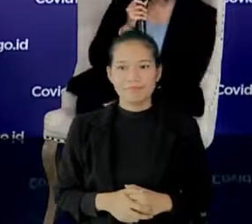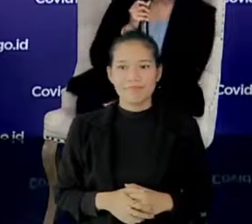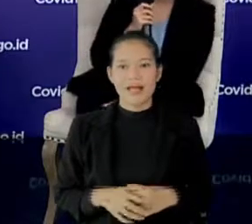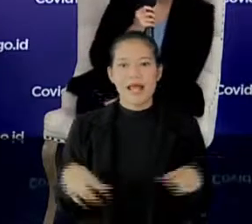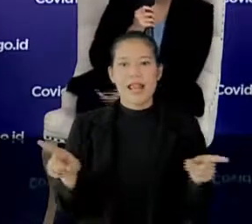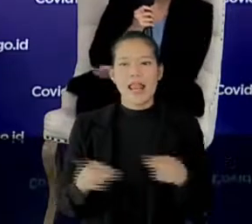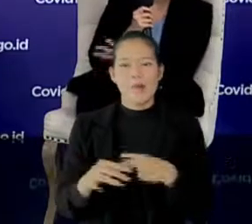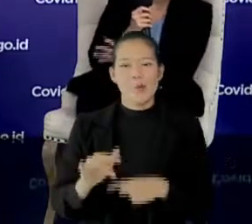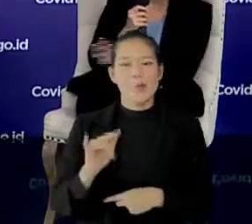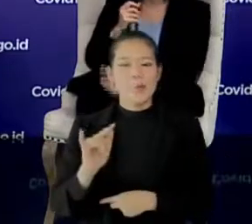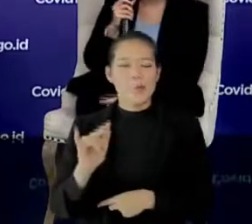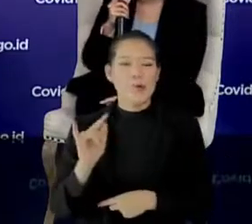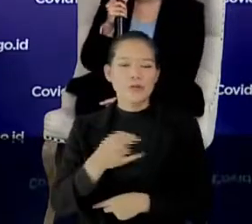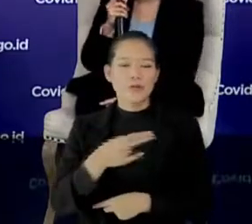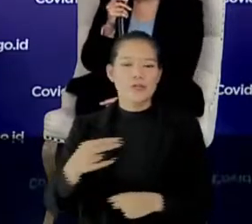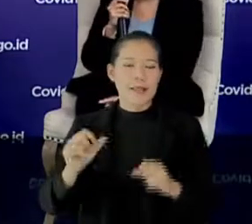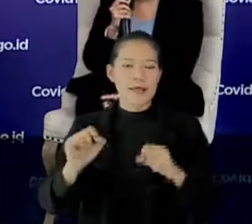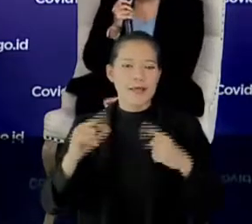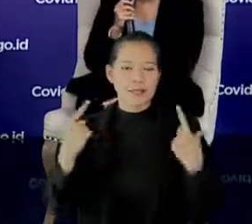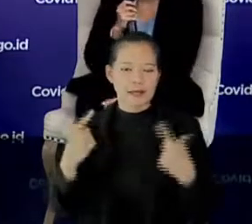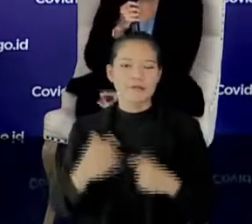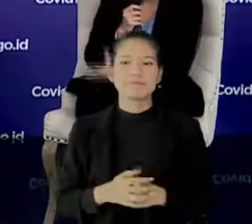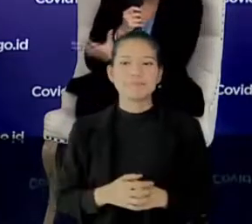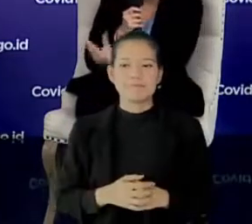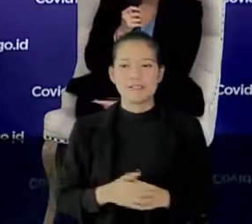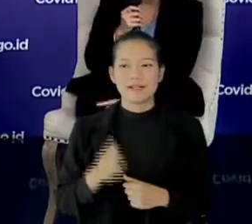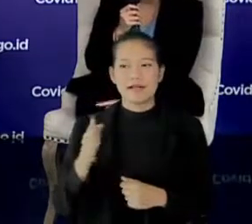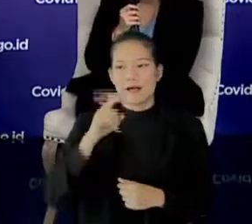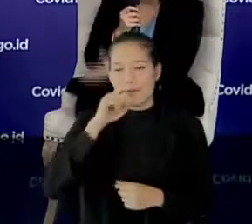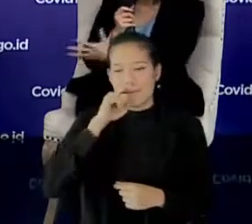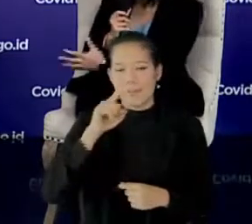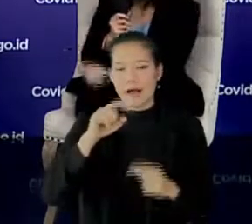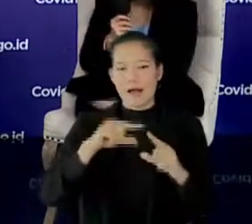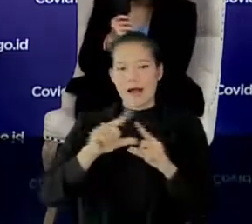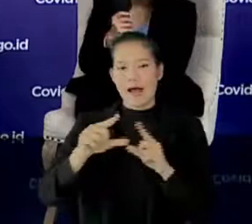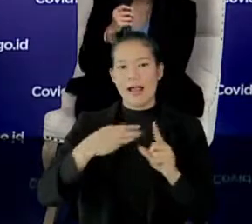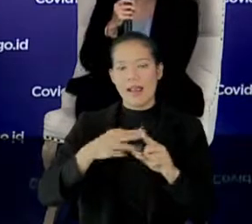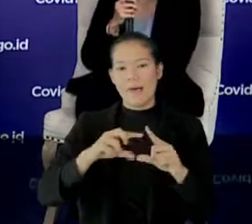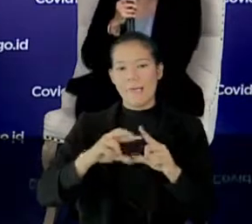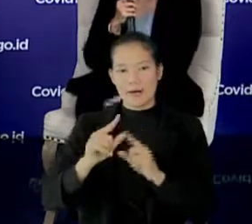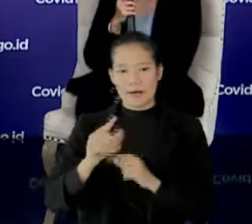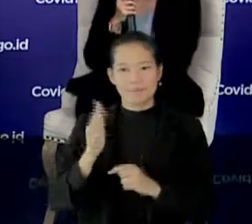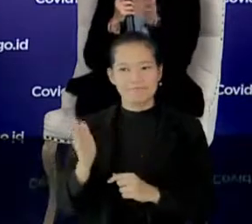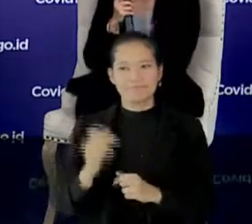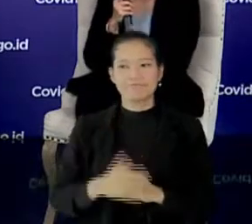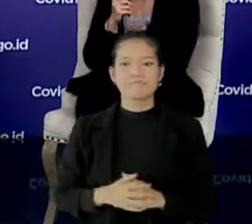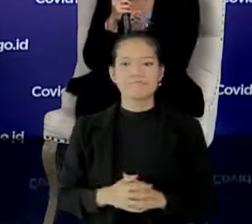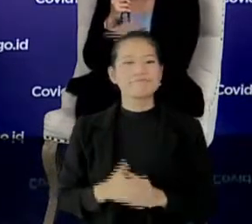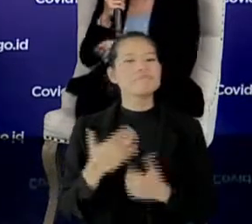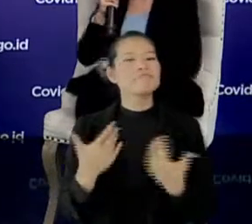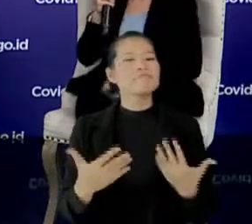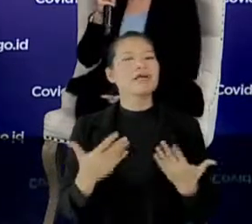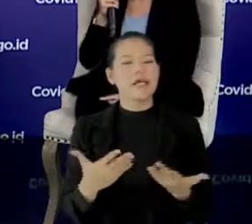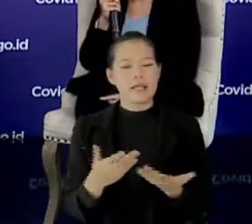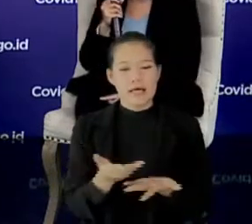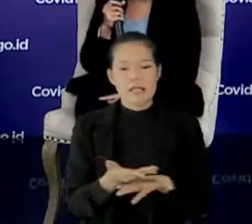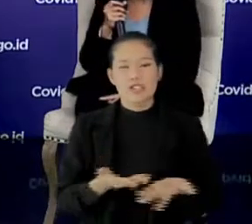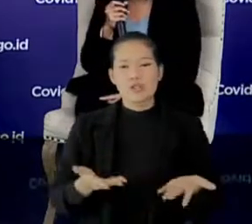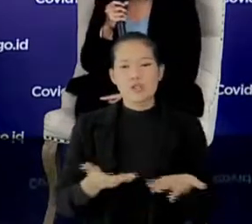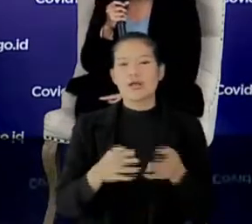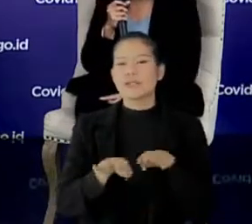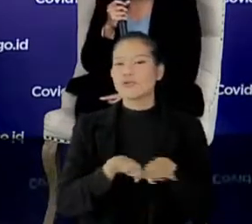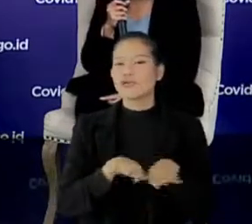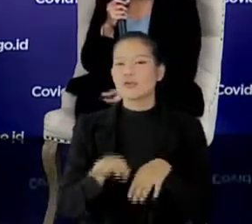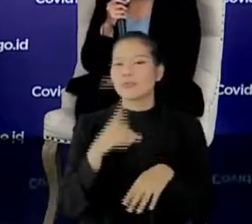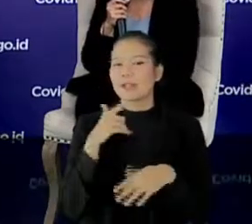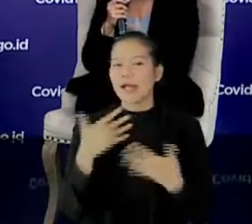legenda musik rock papan atas tanah air kita. Ada Mas Ahmad Albar dari God Bless. Mas, ini penyesuaian-penyesuaian seperti apa